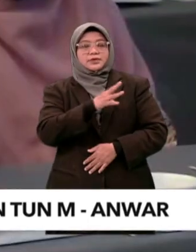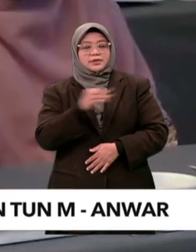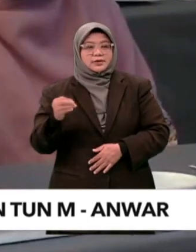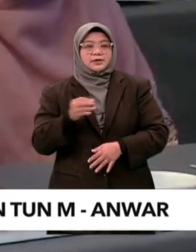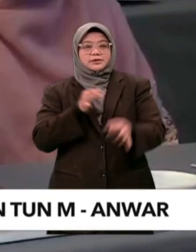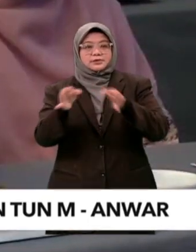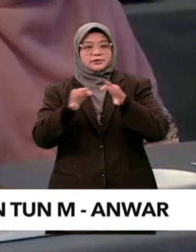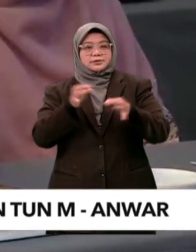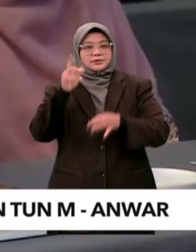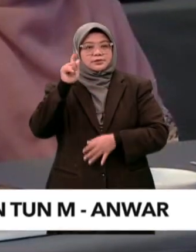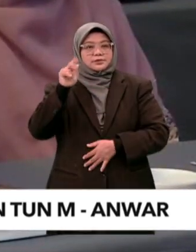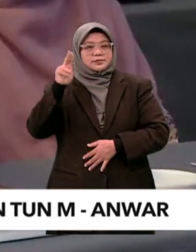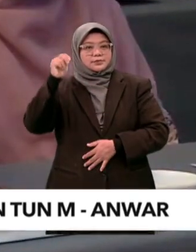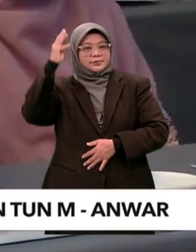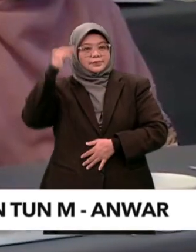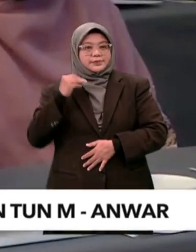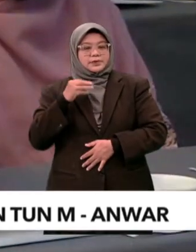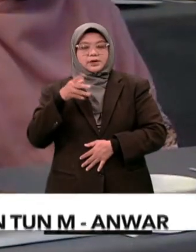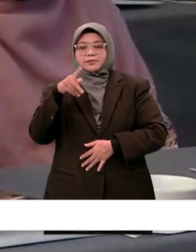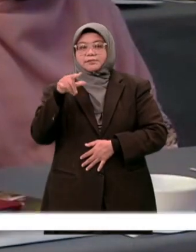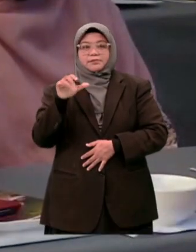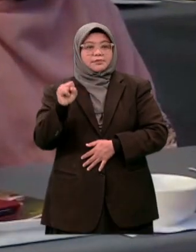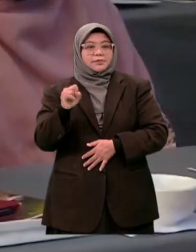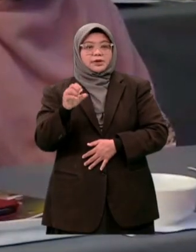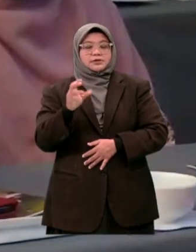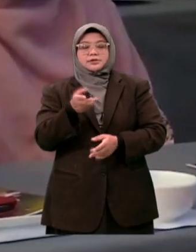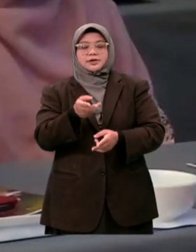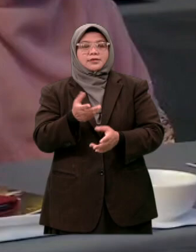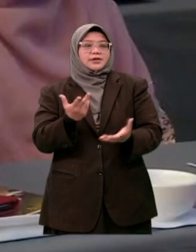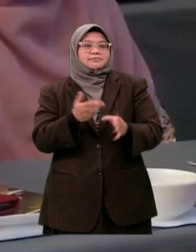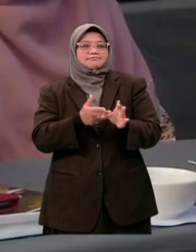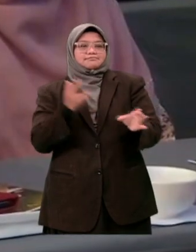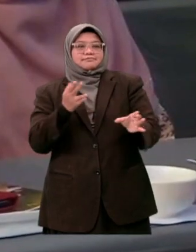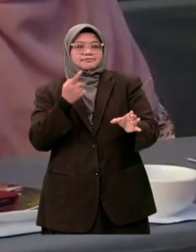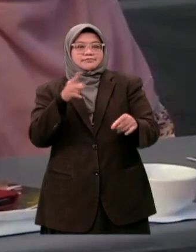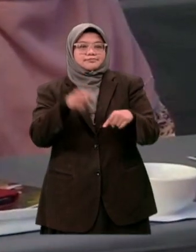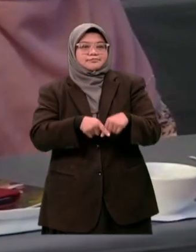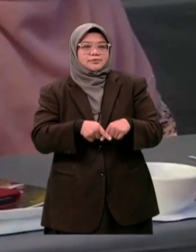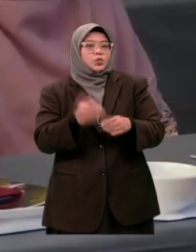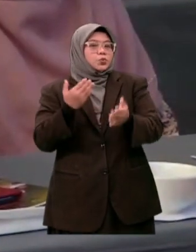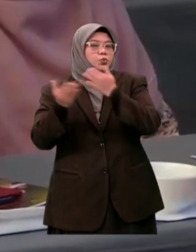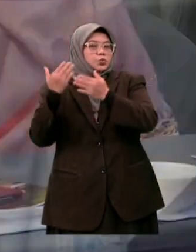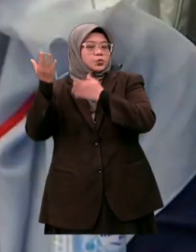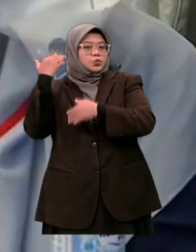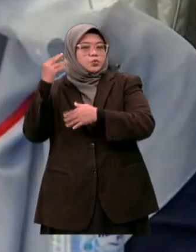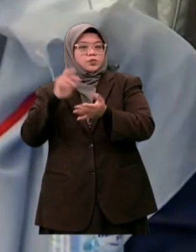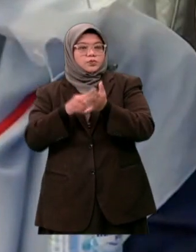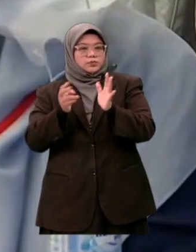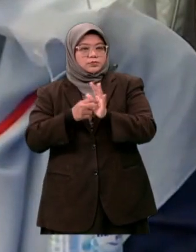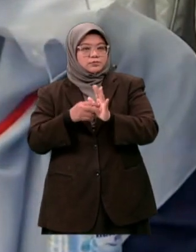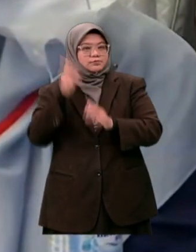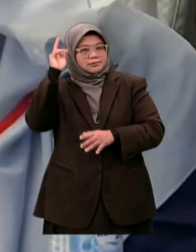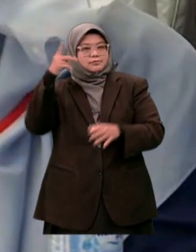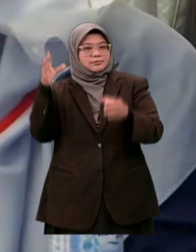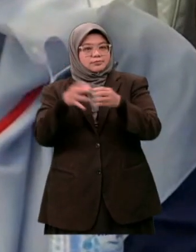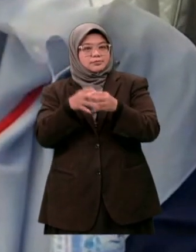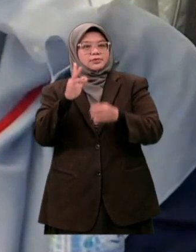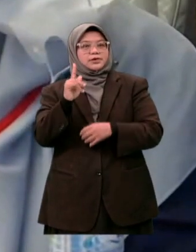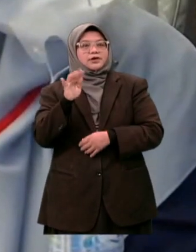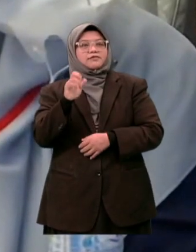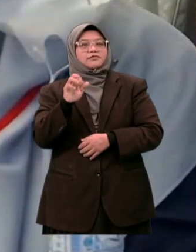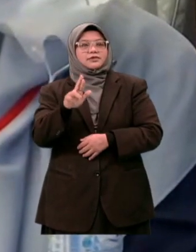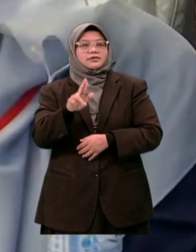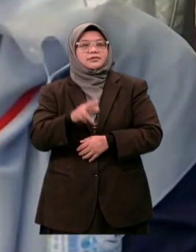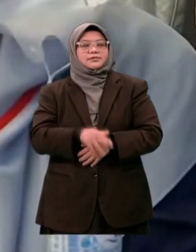sehingga kini pasti tidak menarik balik dakwaan yang dibuat terhadap amno suatu ketika dulu bahwa padi itu adalah kafir